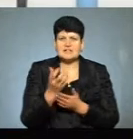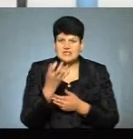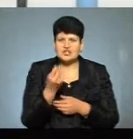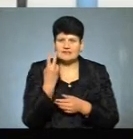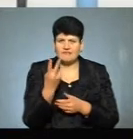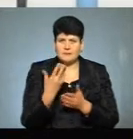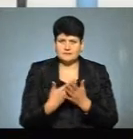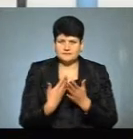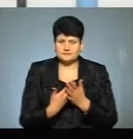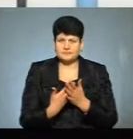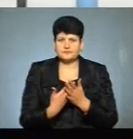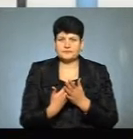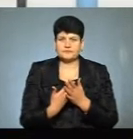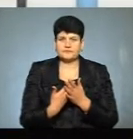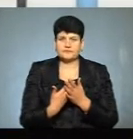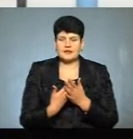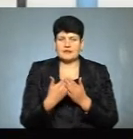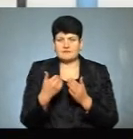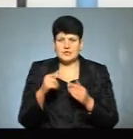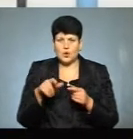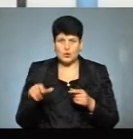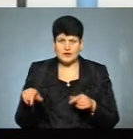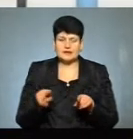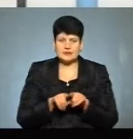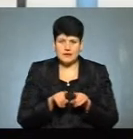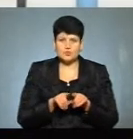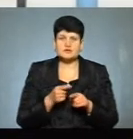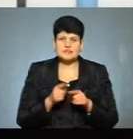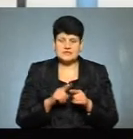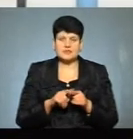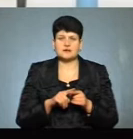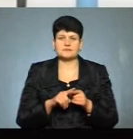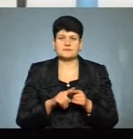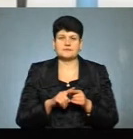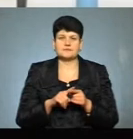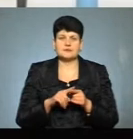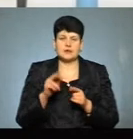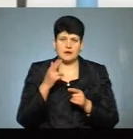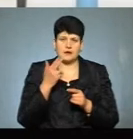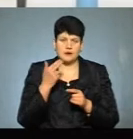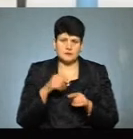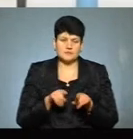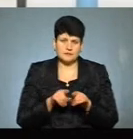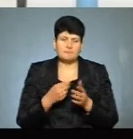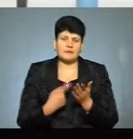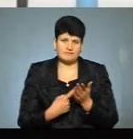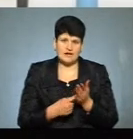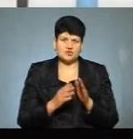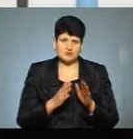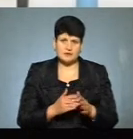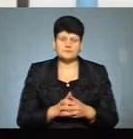зразочка від людей. Теж цей самий штам вірусу грипу, так, підтверджений.